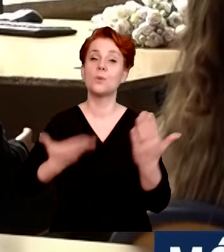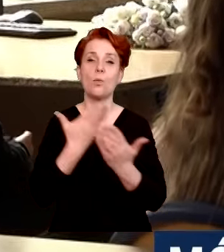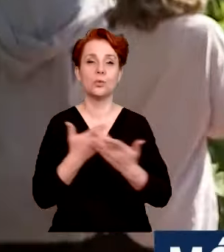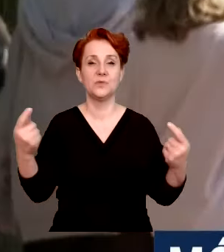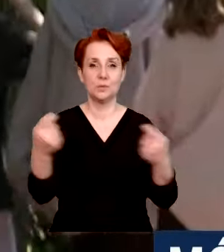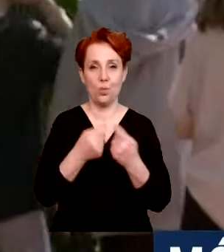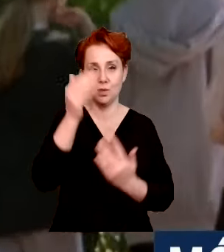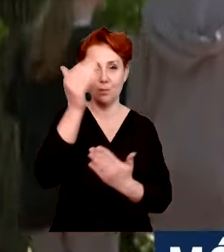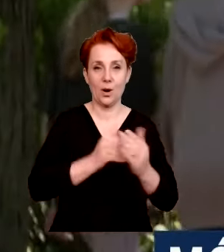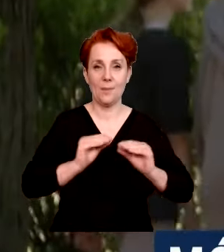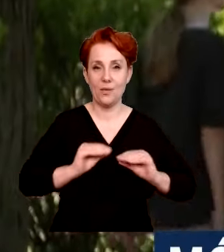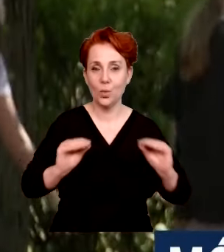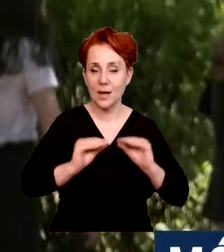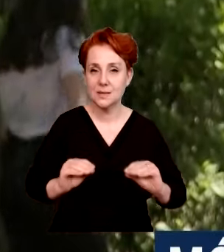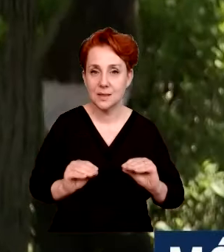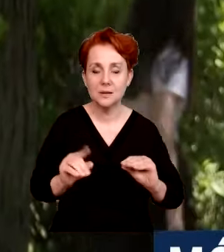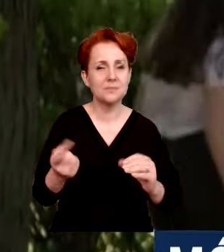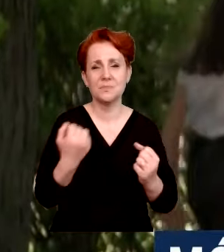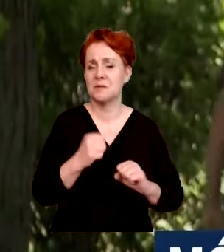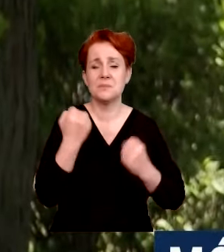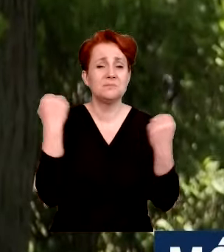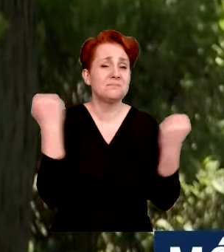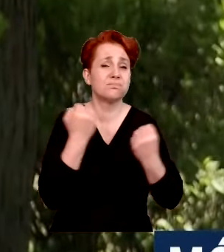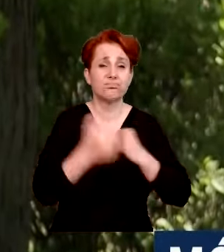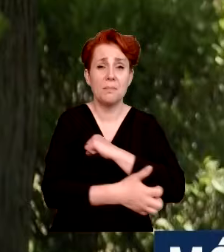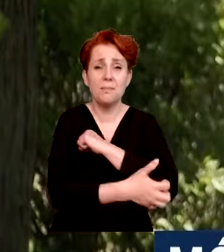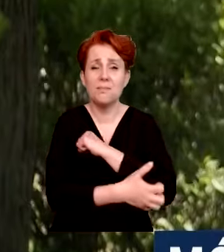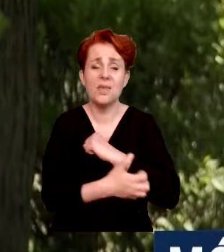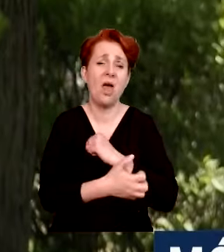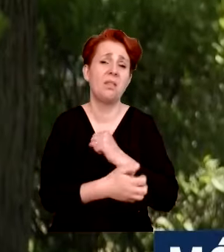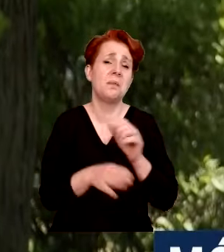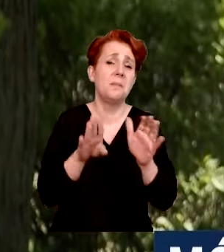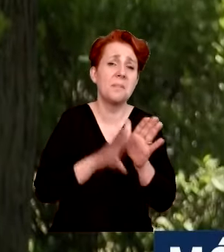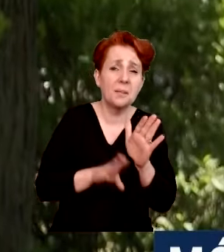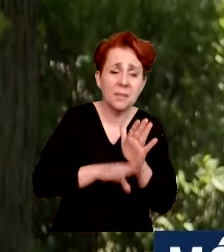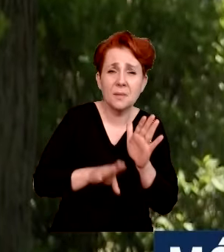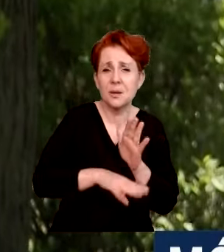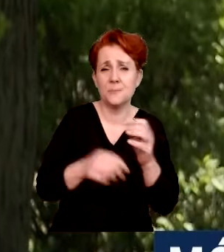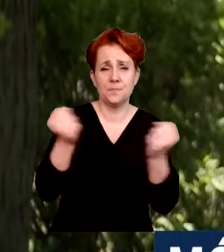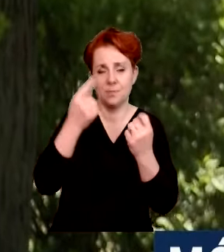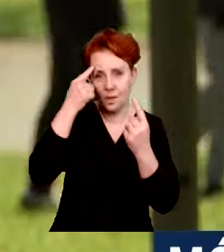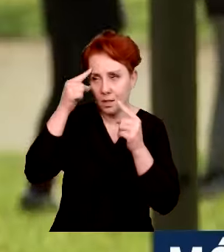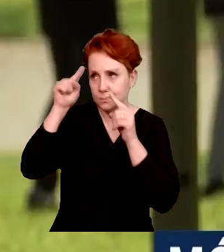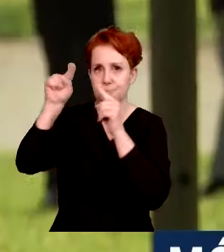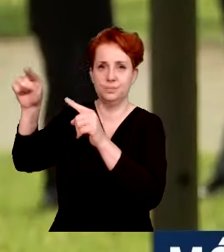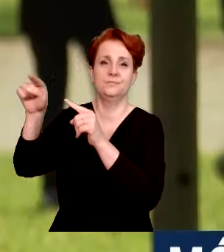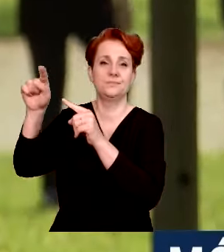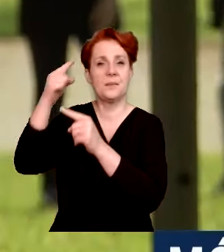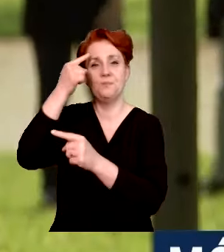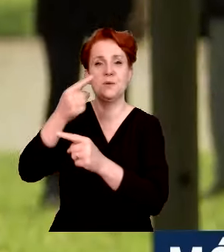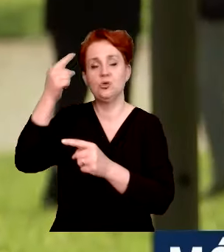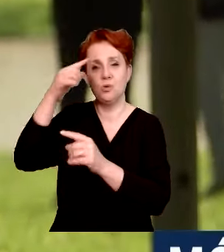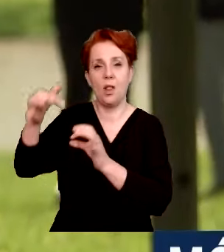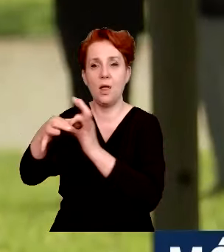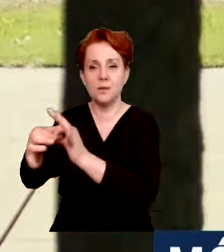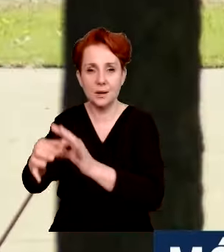po prostu niezwykle zubożonym, uproszczonym i zideologizowanym przekazem, poza